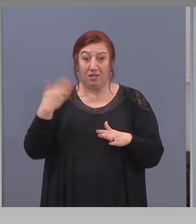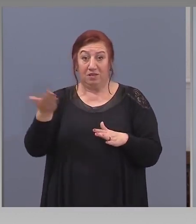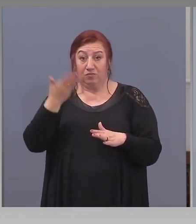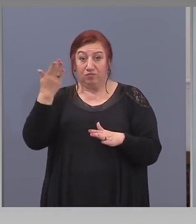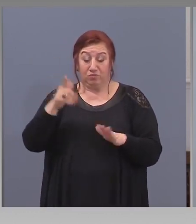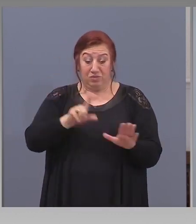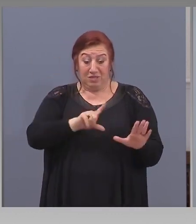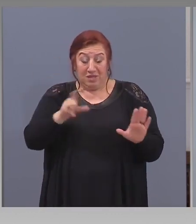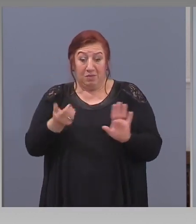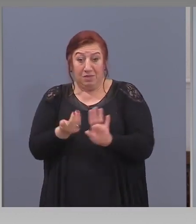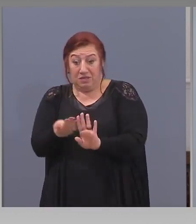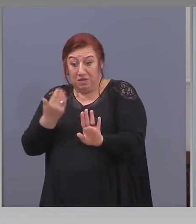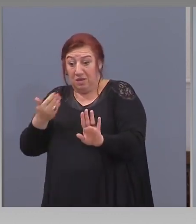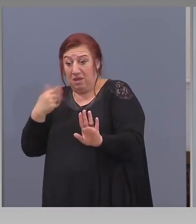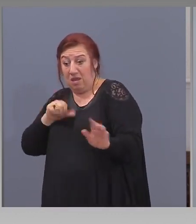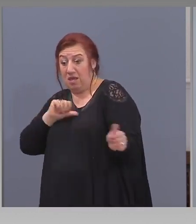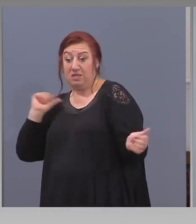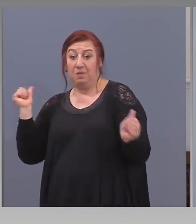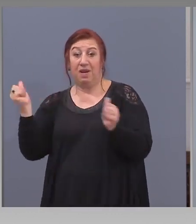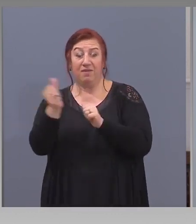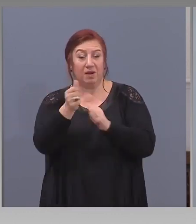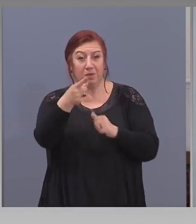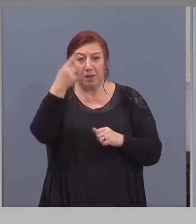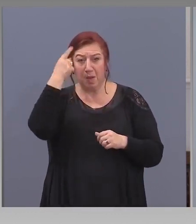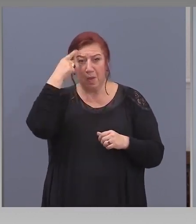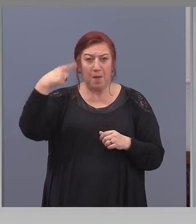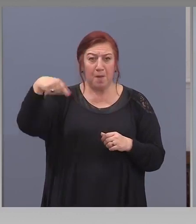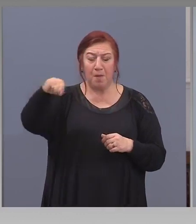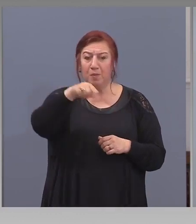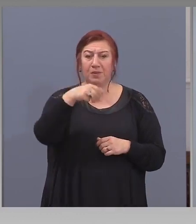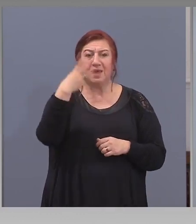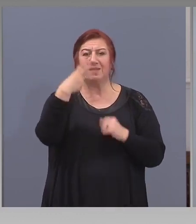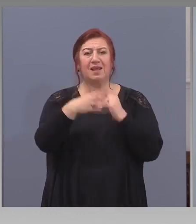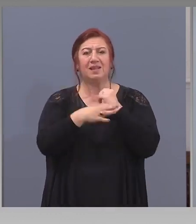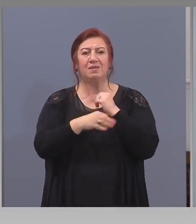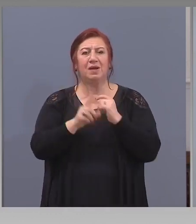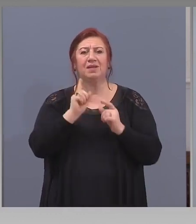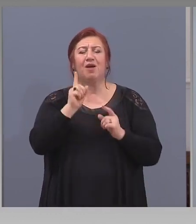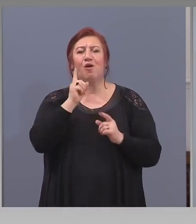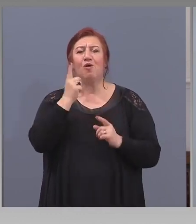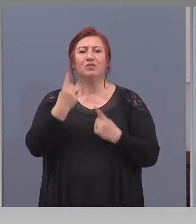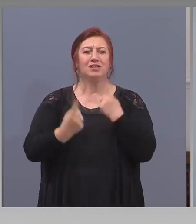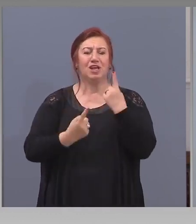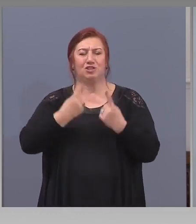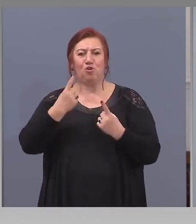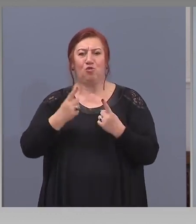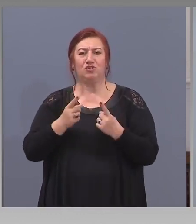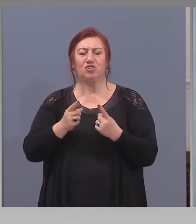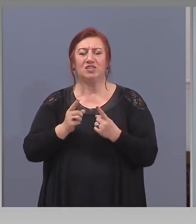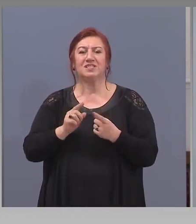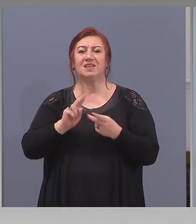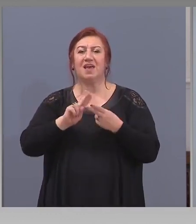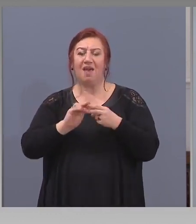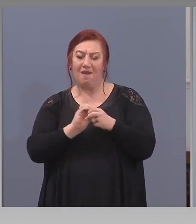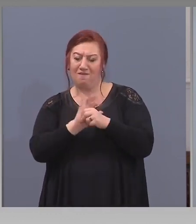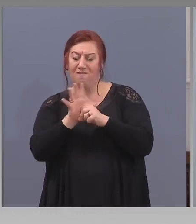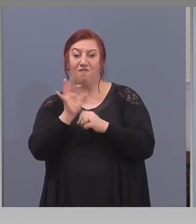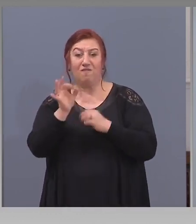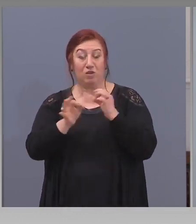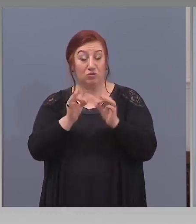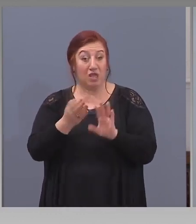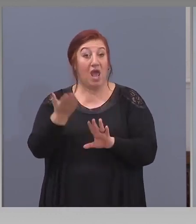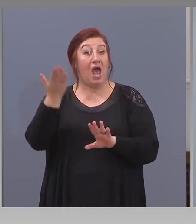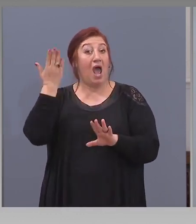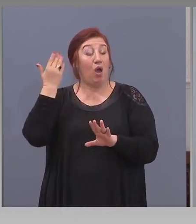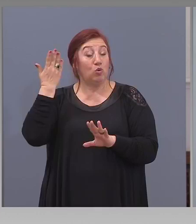ние, когато, помните ли 3 март, кой се подиграваше тогава с вируса? Значи, ако тогава е бил президент Радев,